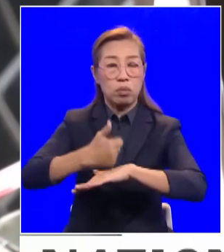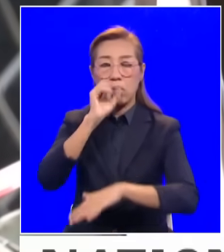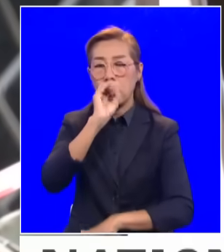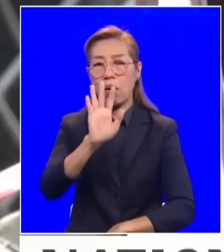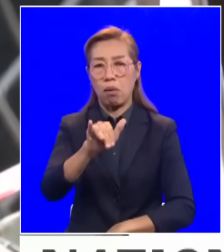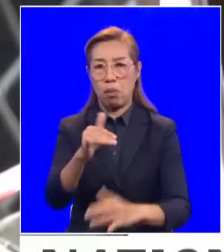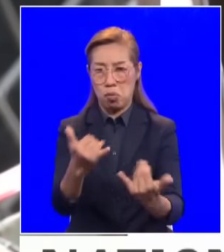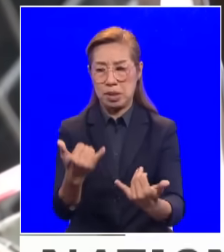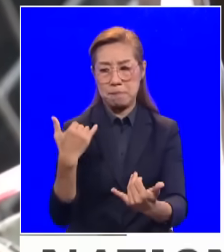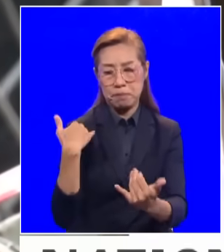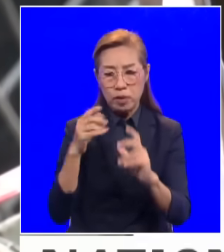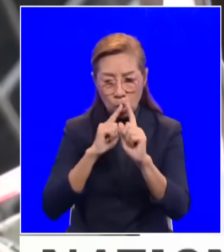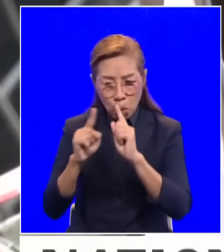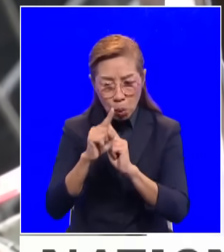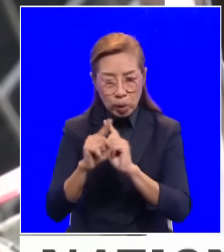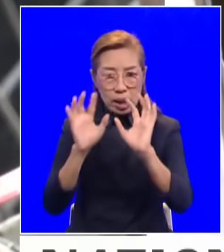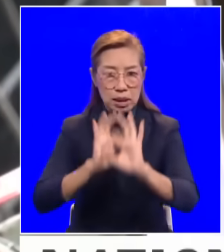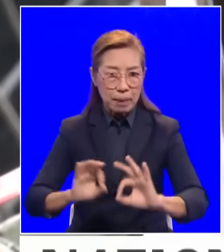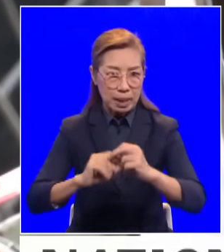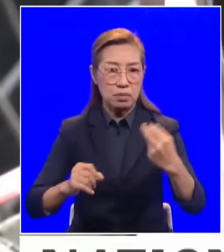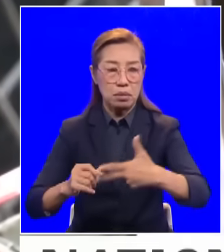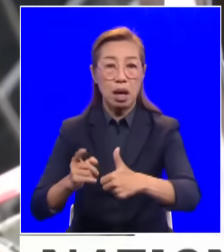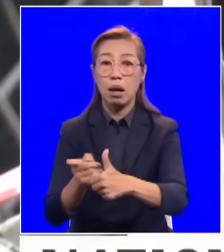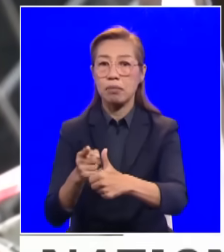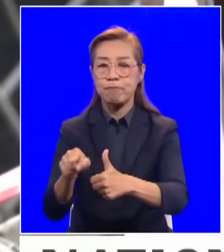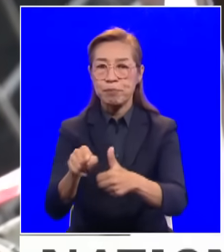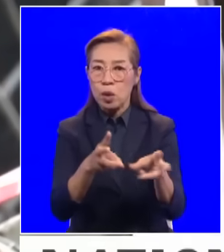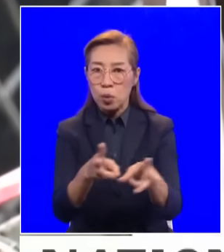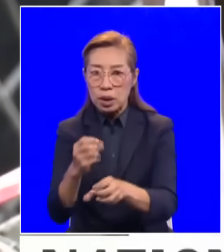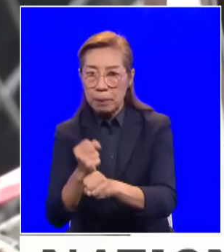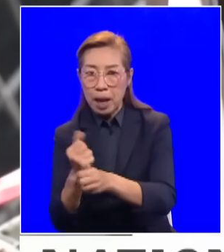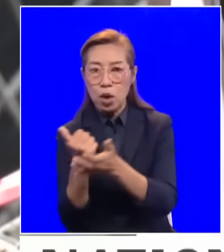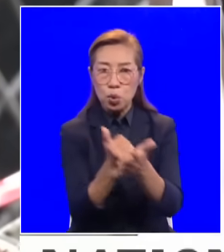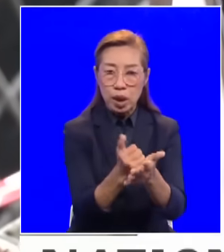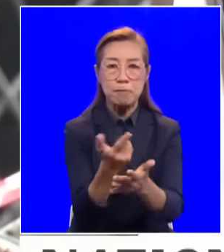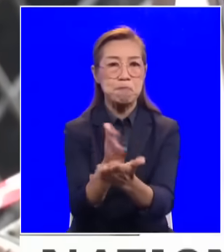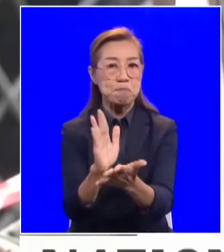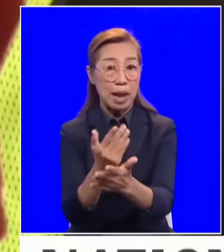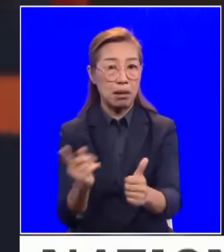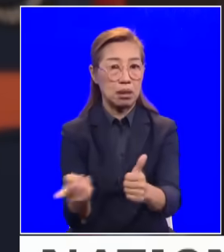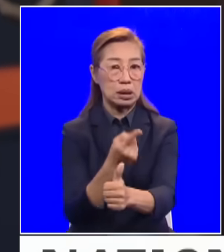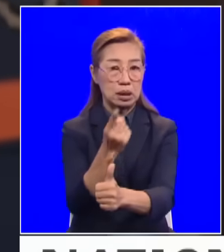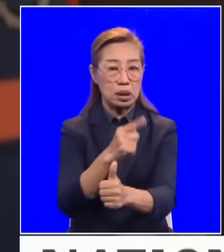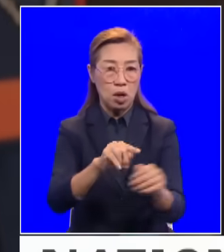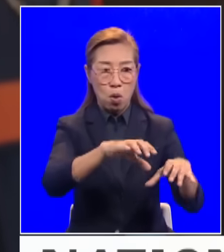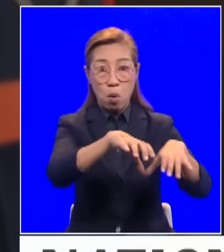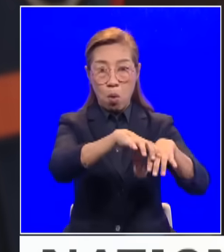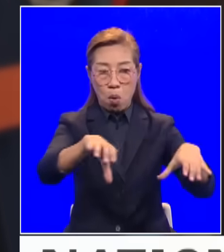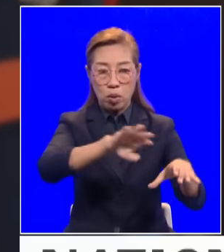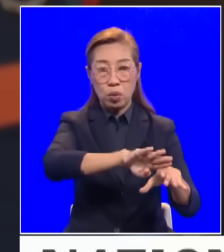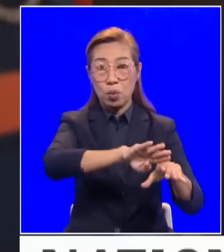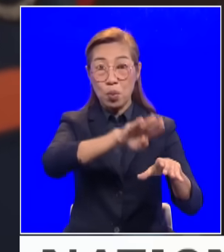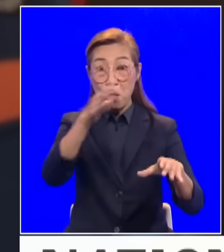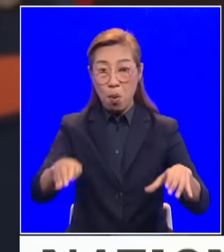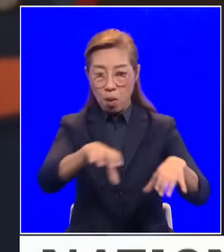วันนี้มีการพูดคุยอยู่3ส่วนเรื่องเกี่ยวกับแนวทางการปฏิบัติงานแบ่งออกเป็น1โครงสร้างของอุโมงค์2กู้ภั